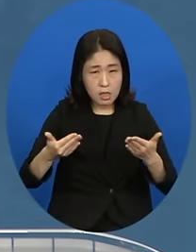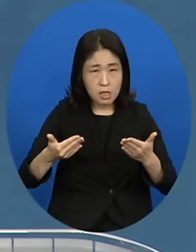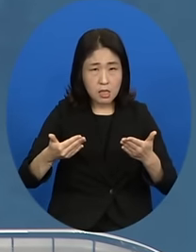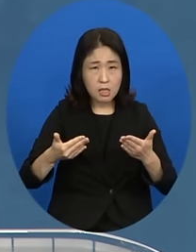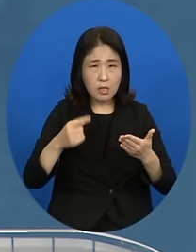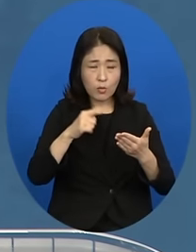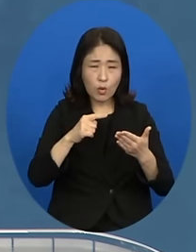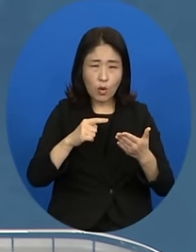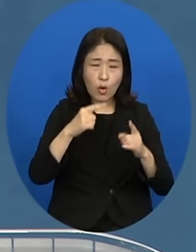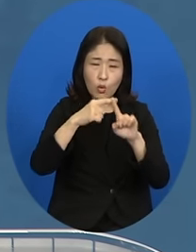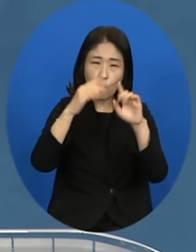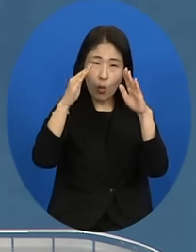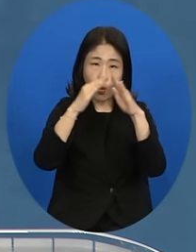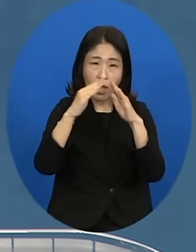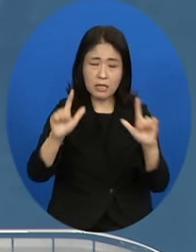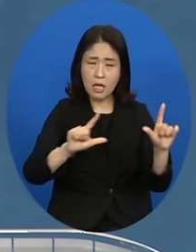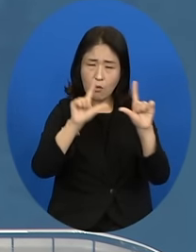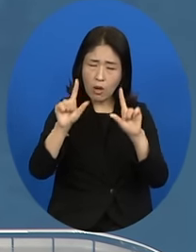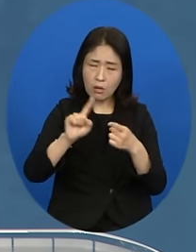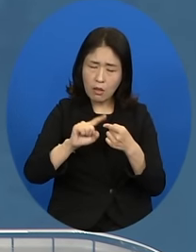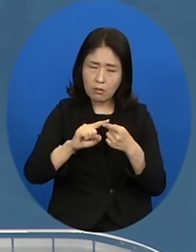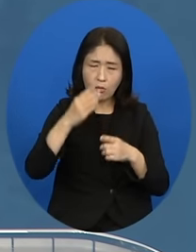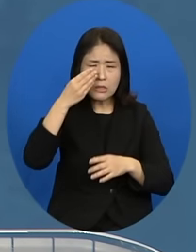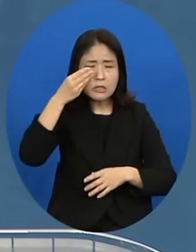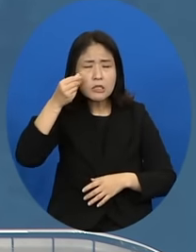교회 돌아가는 일도 익숙해질 텐데요.